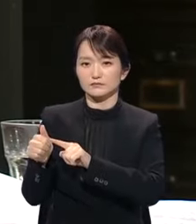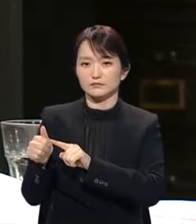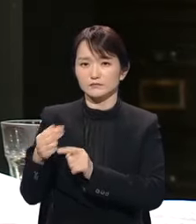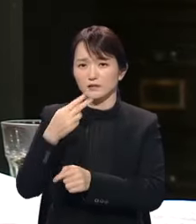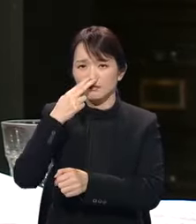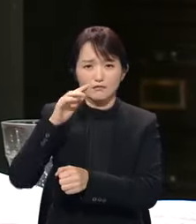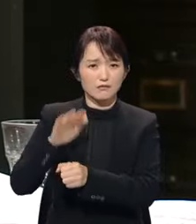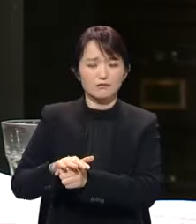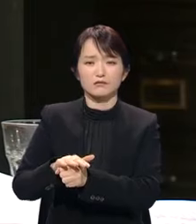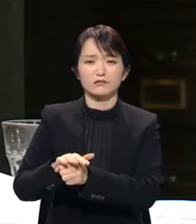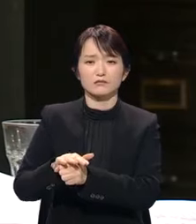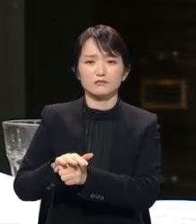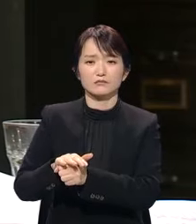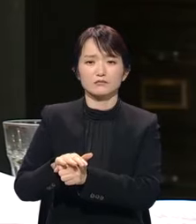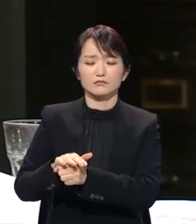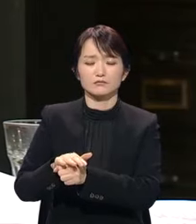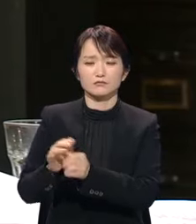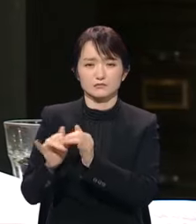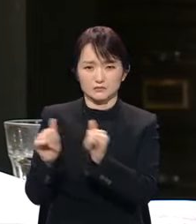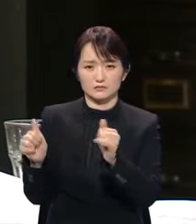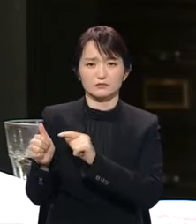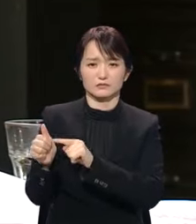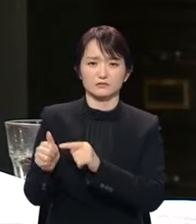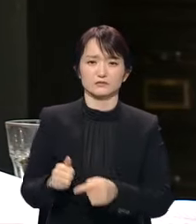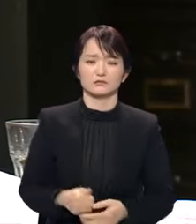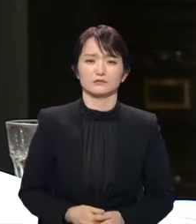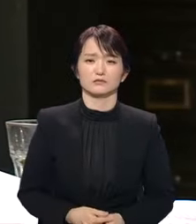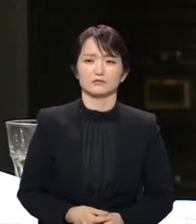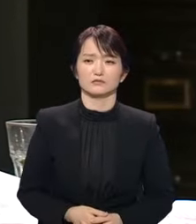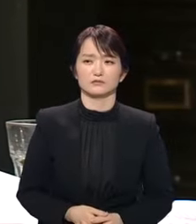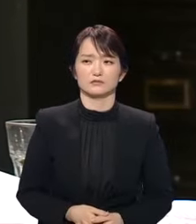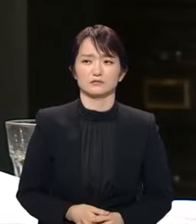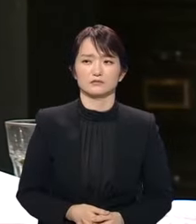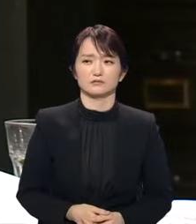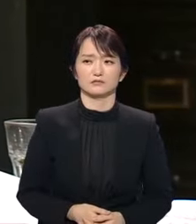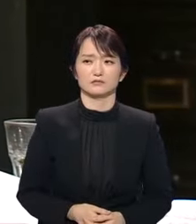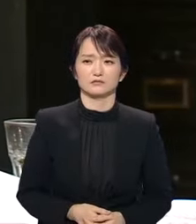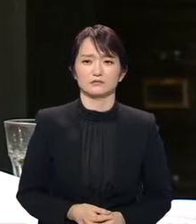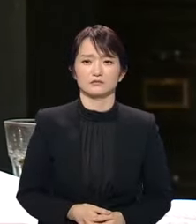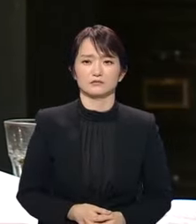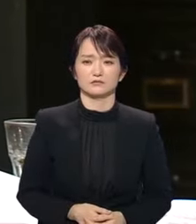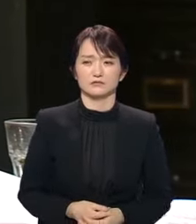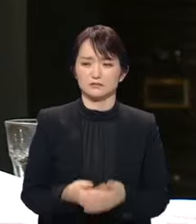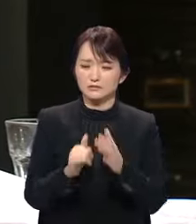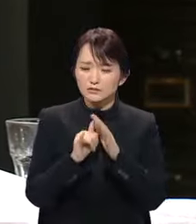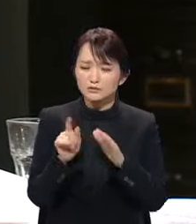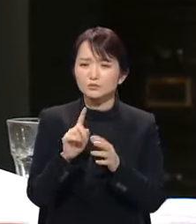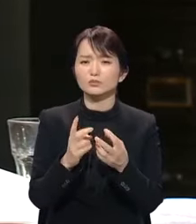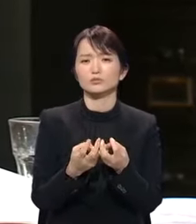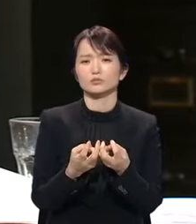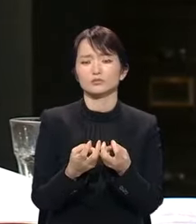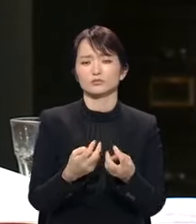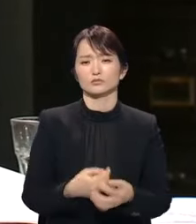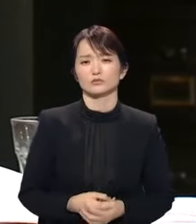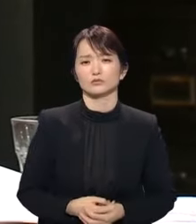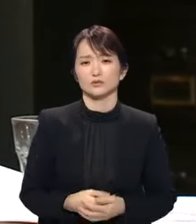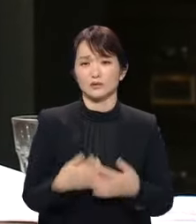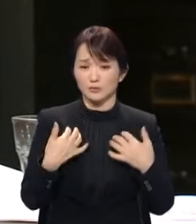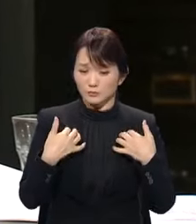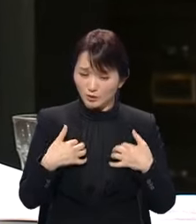어처구니 없는 진짜 작자였겠습니까? 응? 자, 지금 가족들은 어떻게 진짜